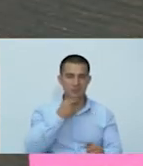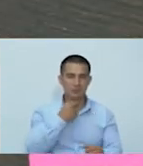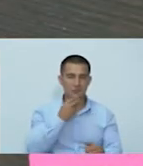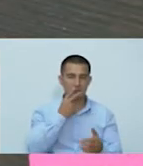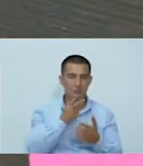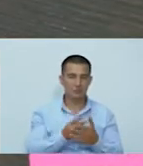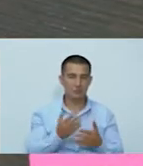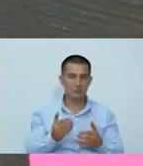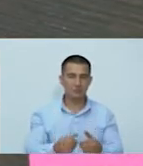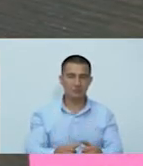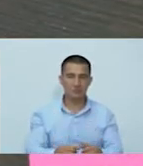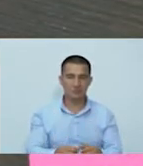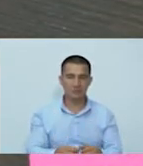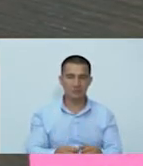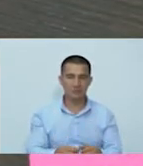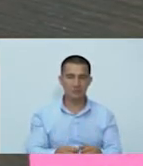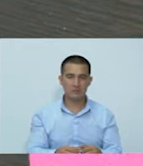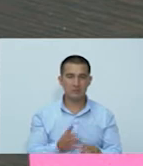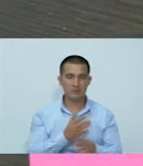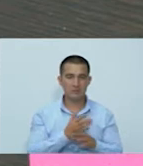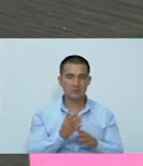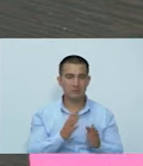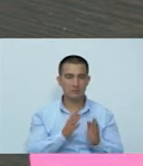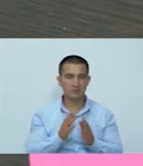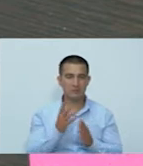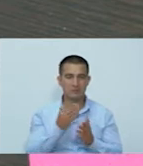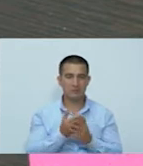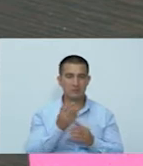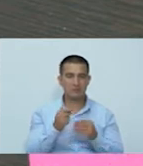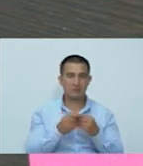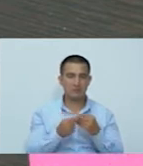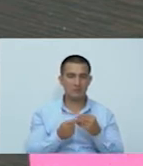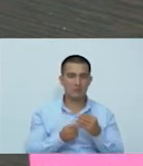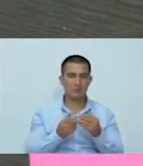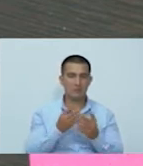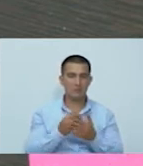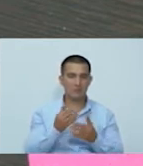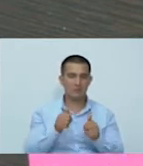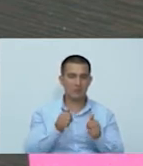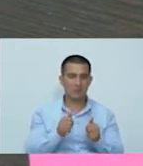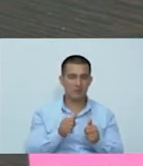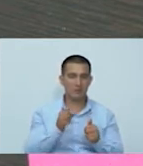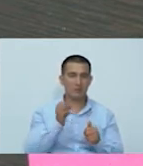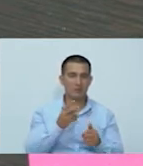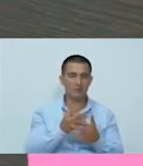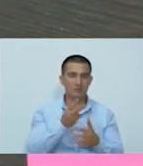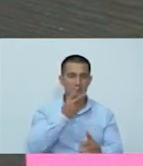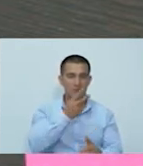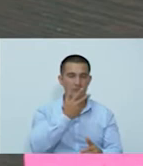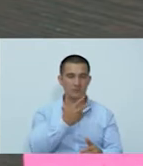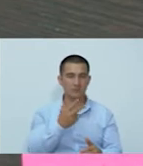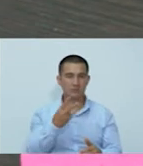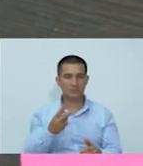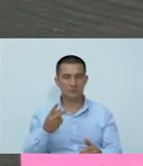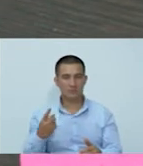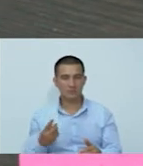ikkita va so'nggi qator bitta elementdan. Mana shu ko'rinishda kichkina qulupnay